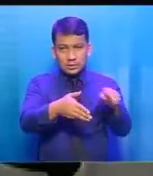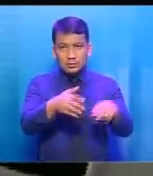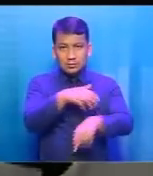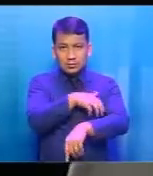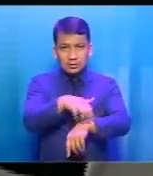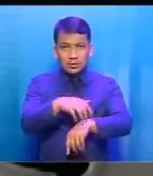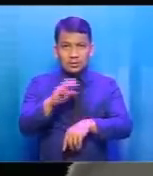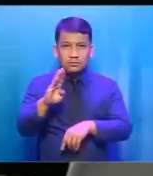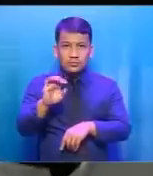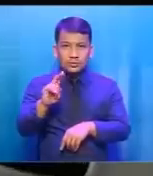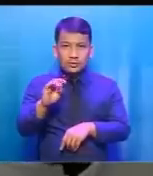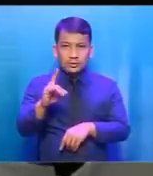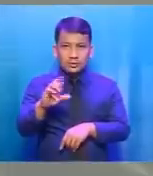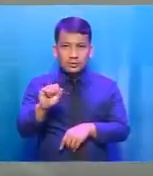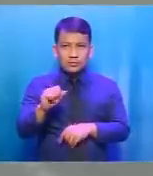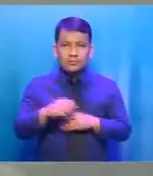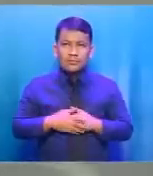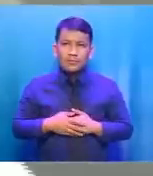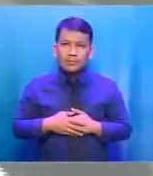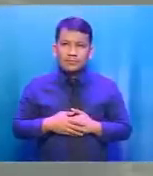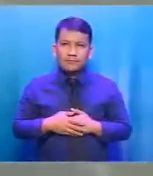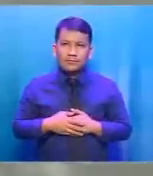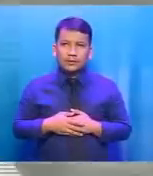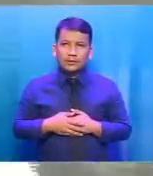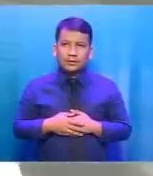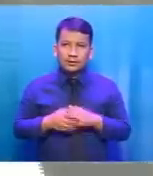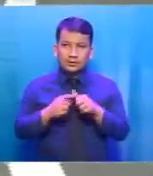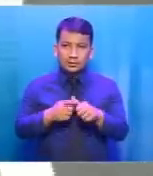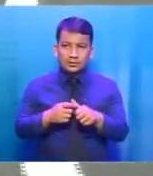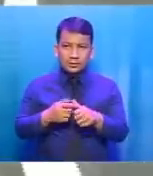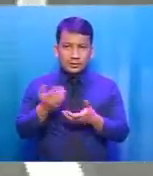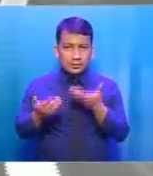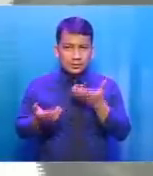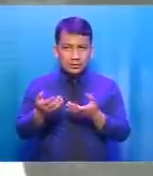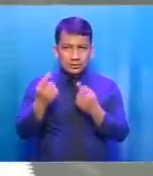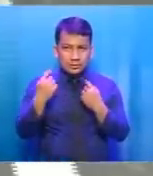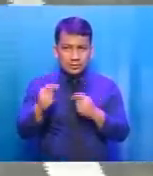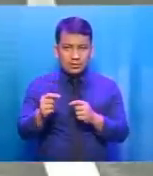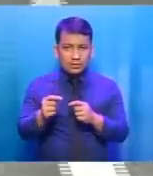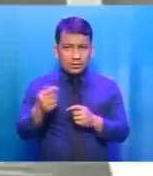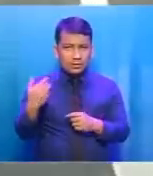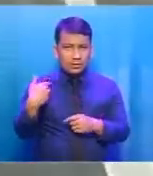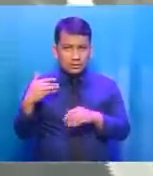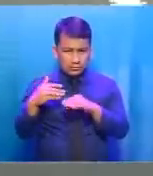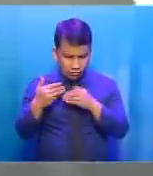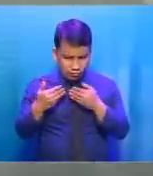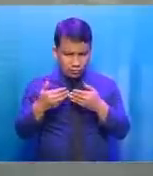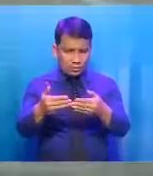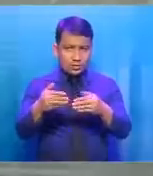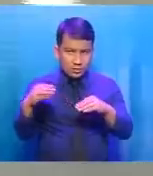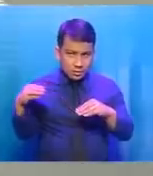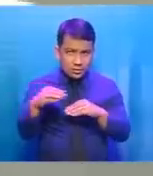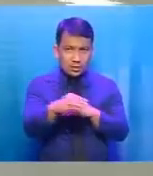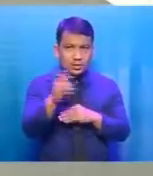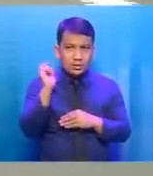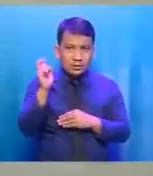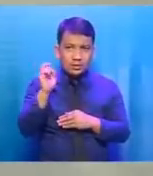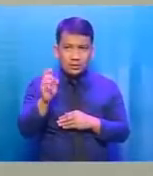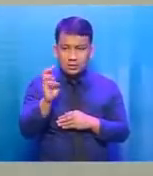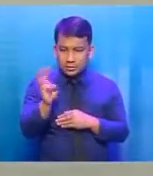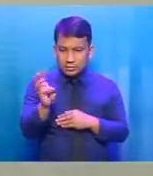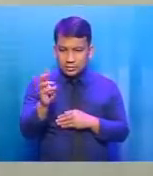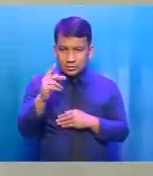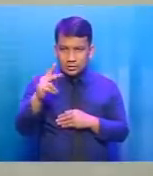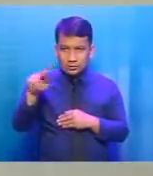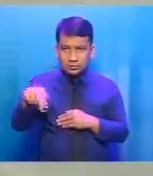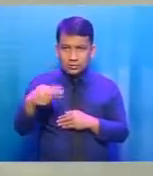sa Buendia sa Makati City. Rush hour kung tutuusin, pero naging tuloy-tuloy ang biyahe namin sa bilis na 60